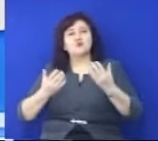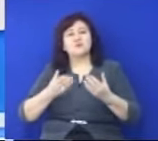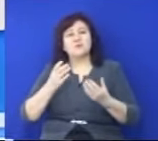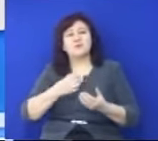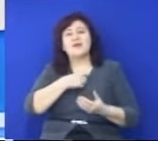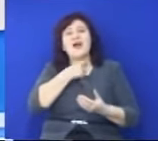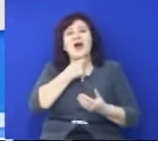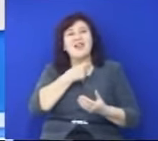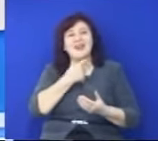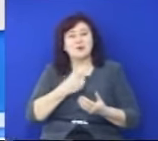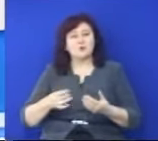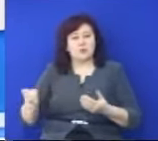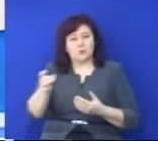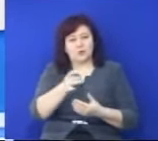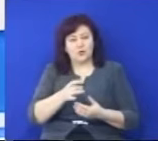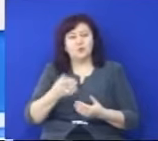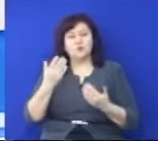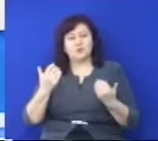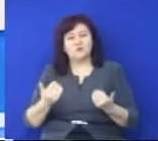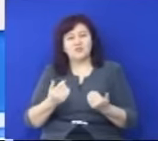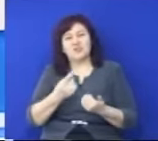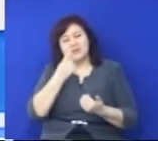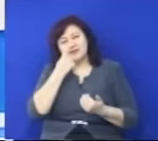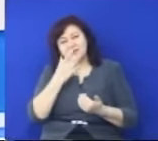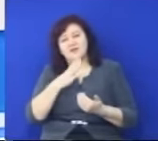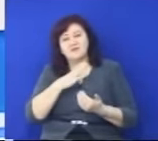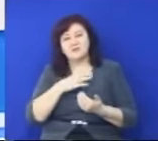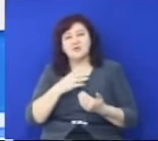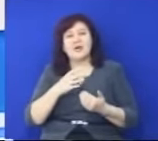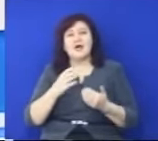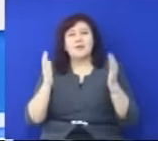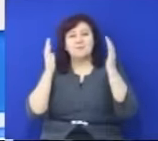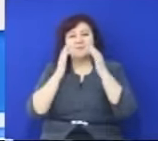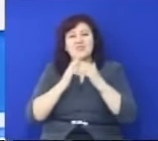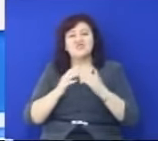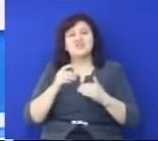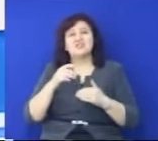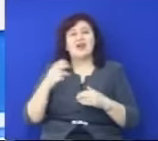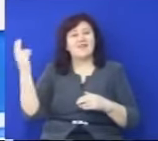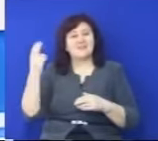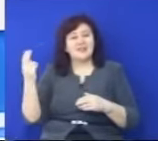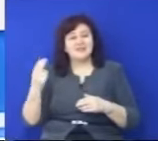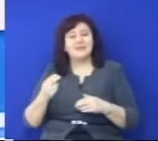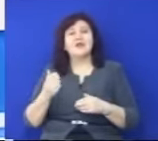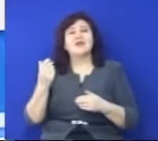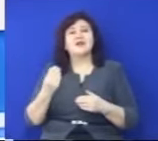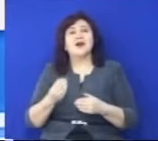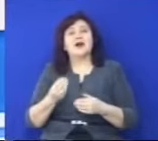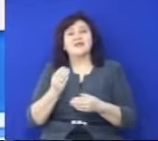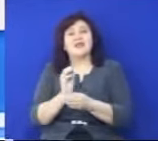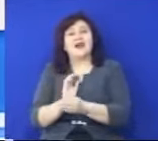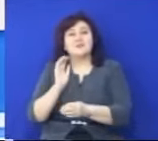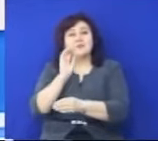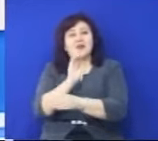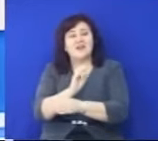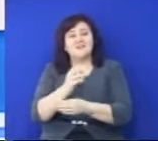тұрғындарына жан-жақты көмек көрсетуде. Таяуда республикалық Әзірет Сұлтан мешітінің жамағатымен Аягөз болашақ қорының қолдауымен табиғи